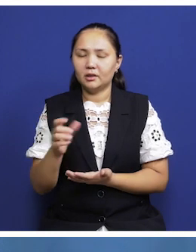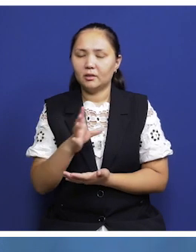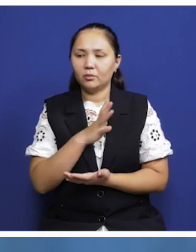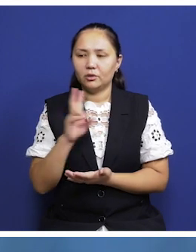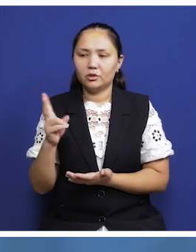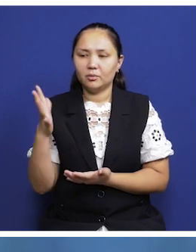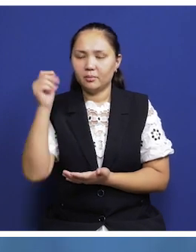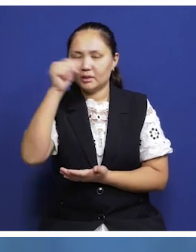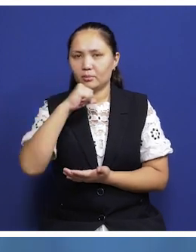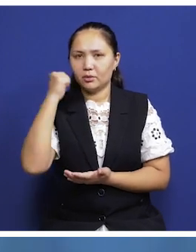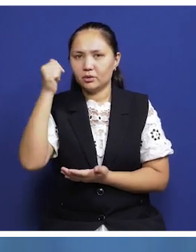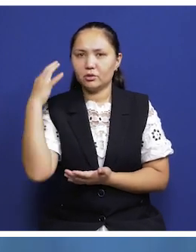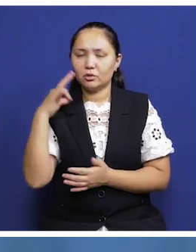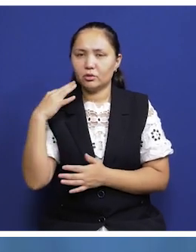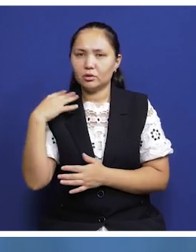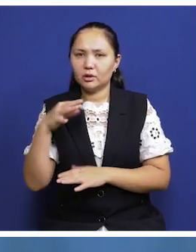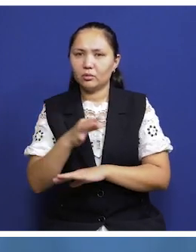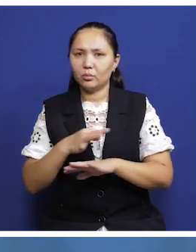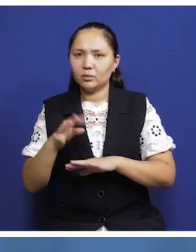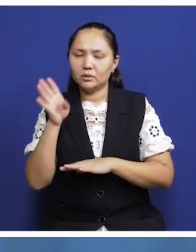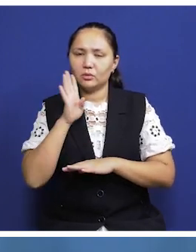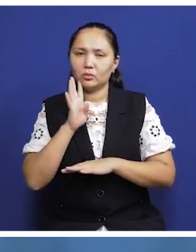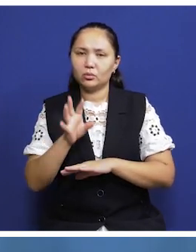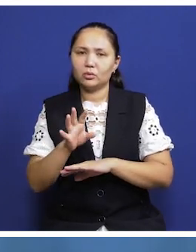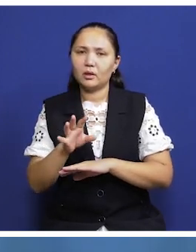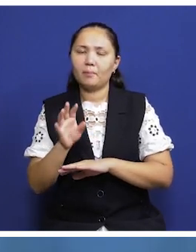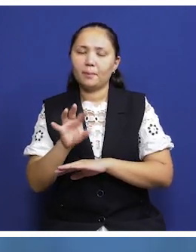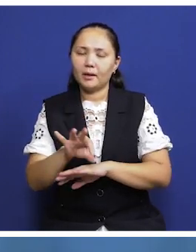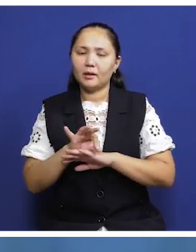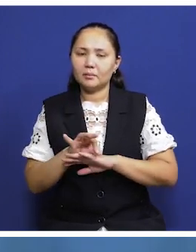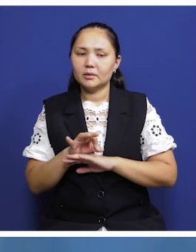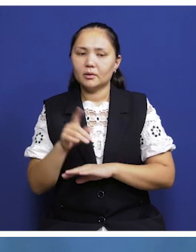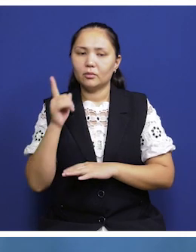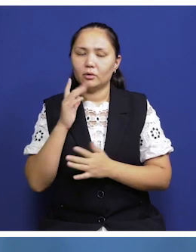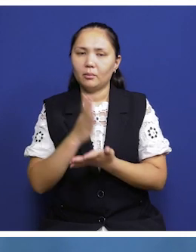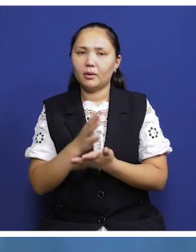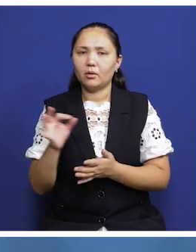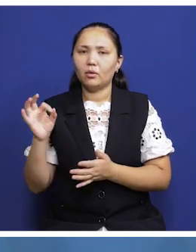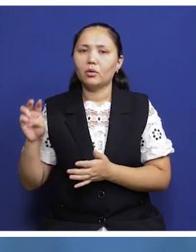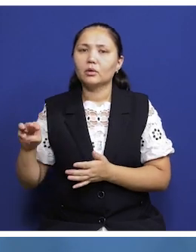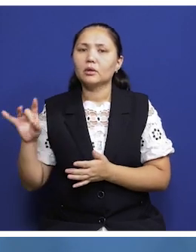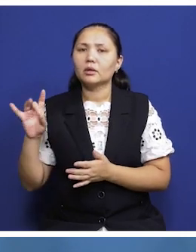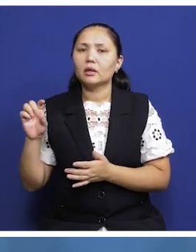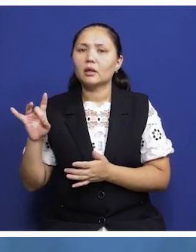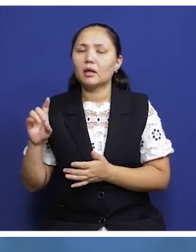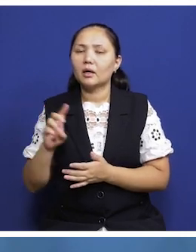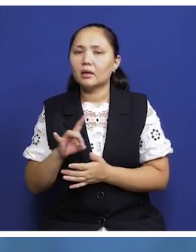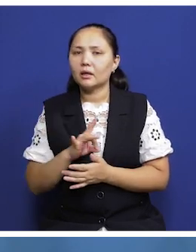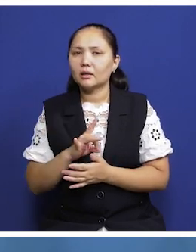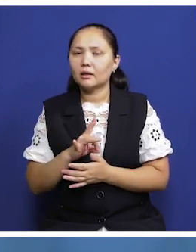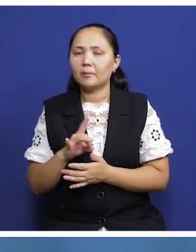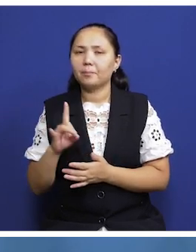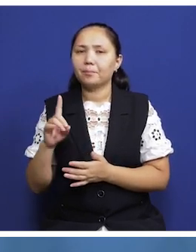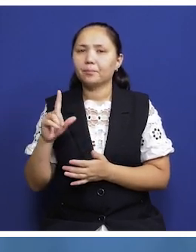жыл бізде Түркістан облысын 100% ауыз сумен қамтамасыз ету керекпіз. Отырар ауданы табиғи газ берілген 12